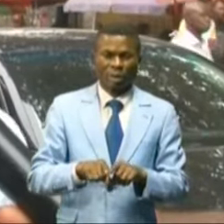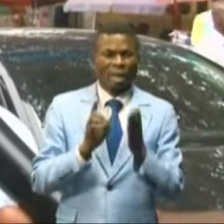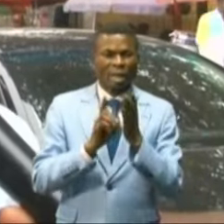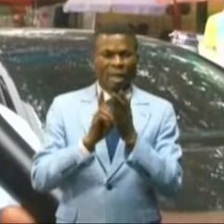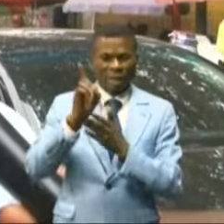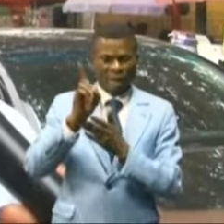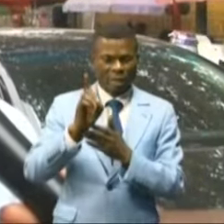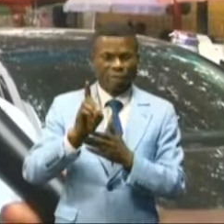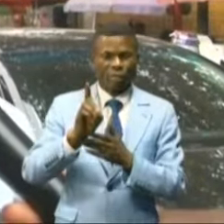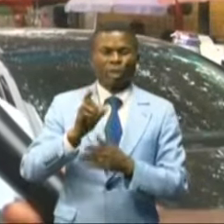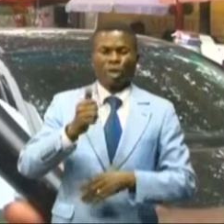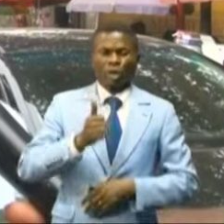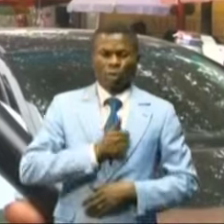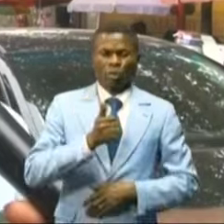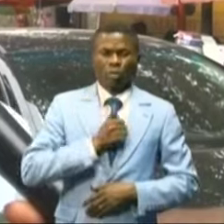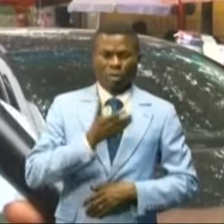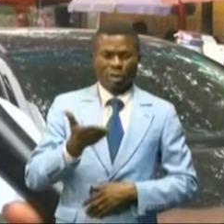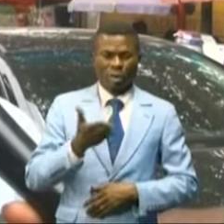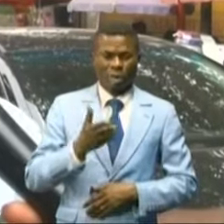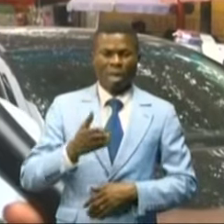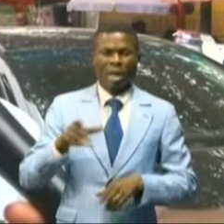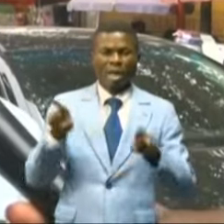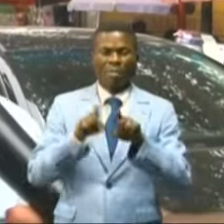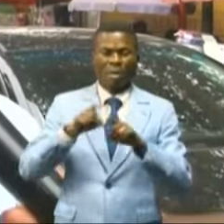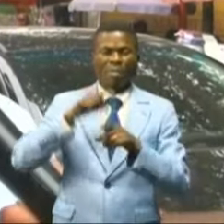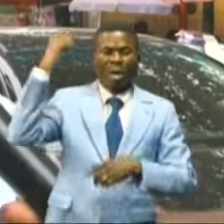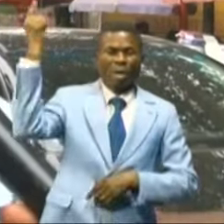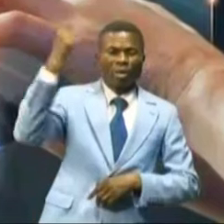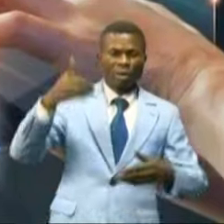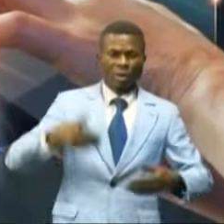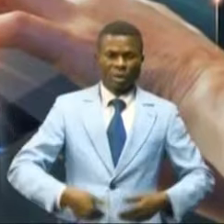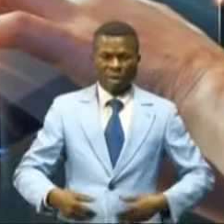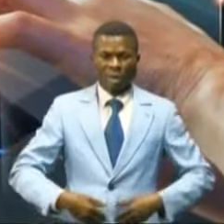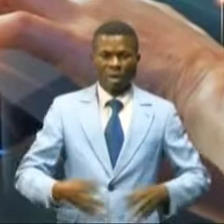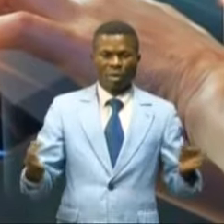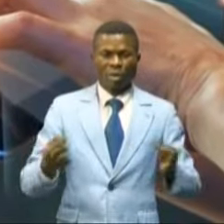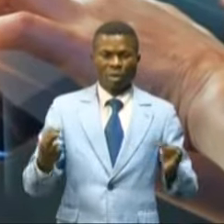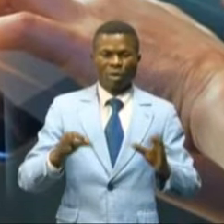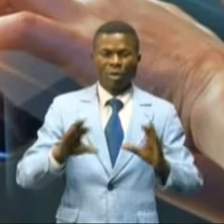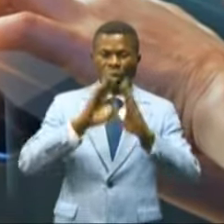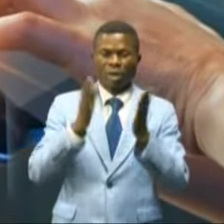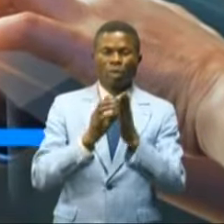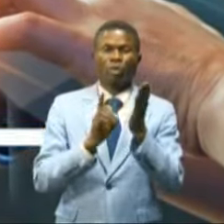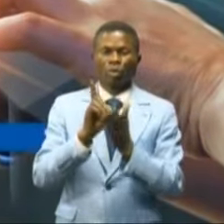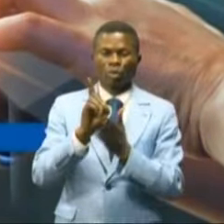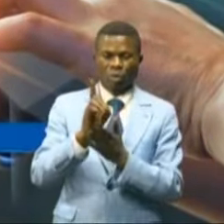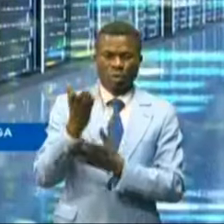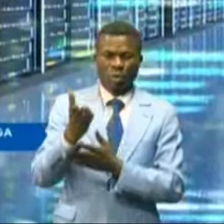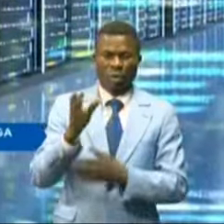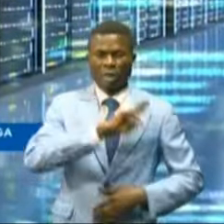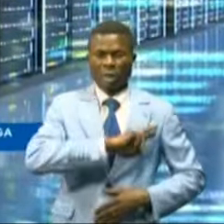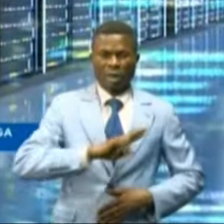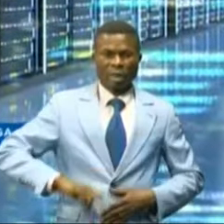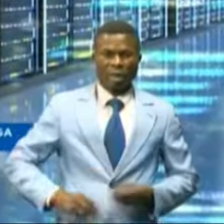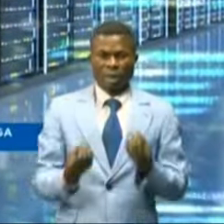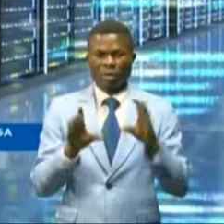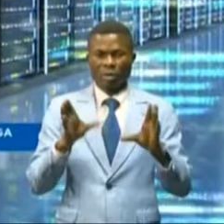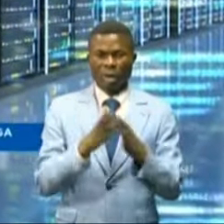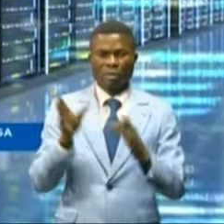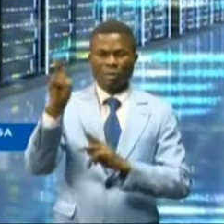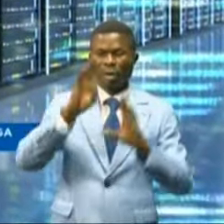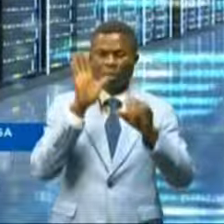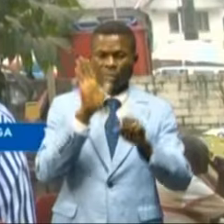nous-mêmes aussi. Comme partout ailleurs, la jeunesse est le fer de lance de tout développement. La RDC, avec une